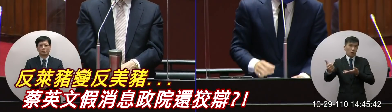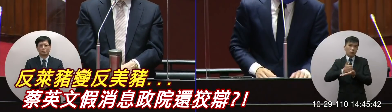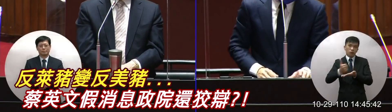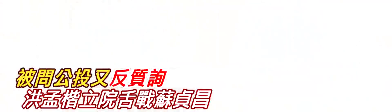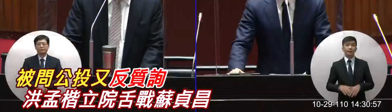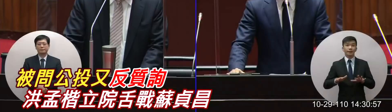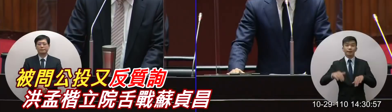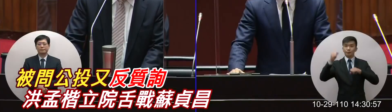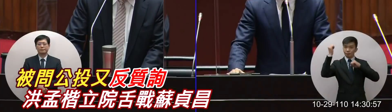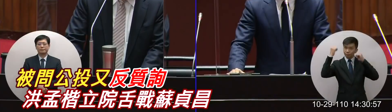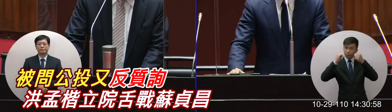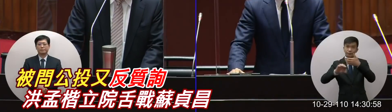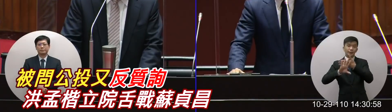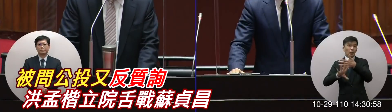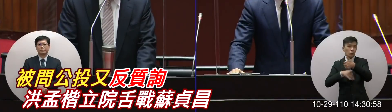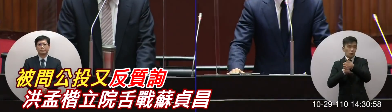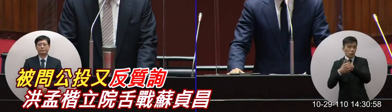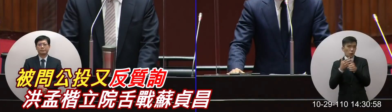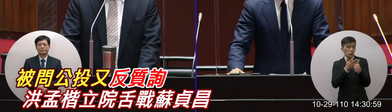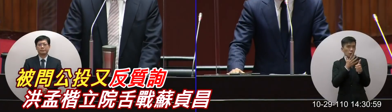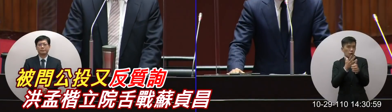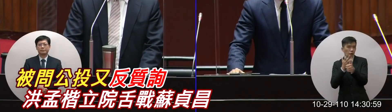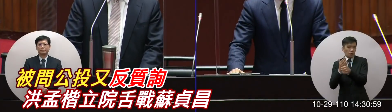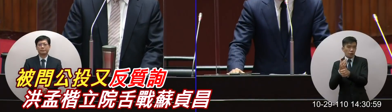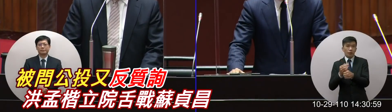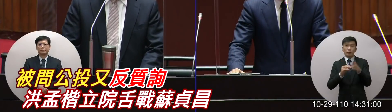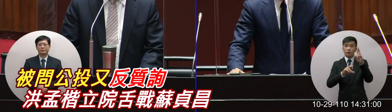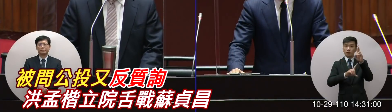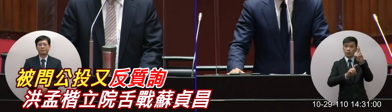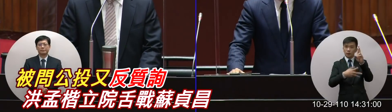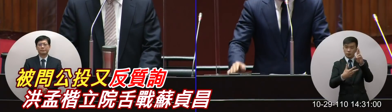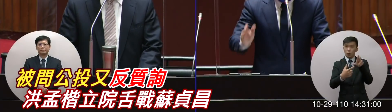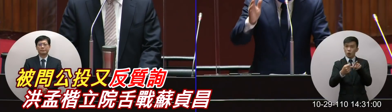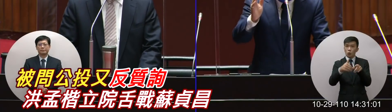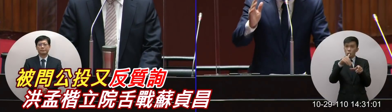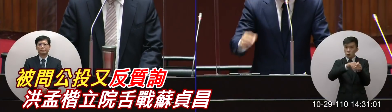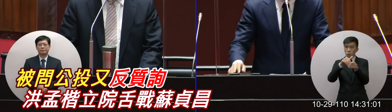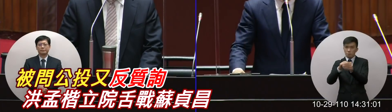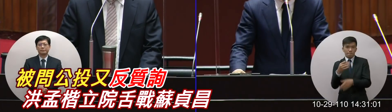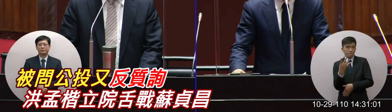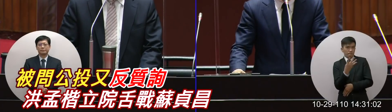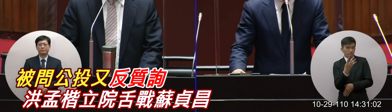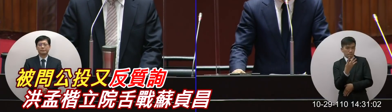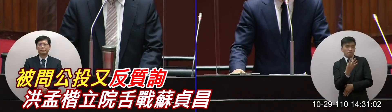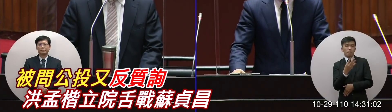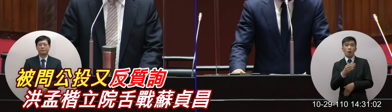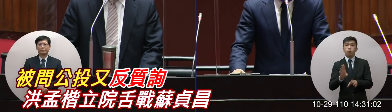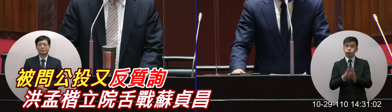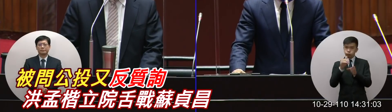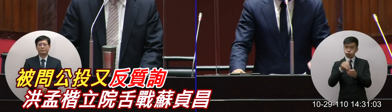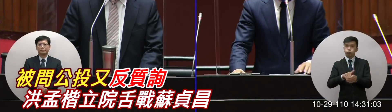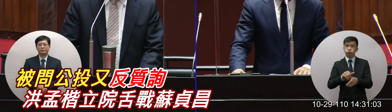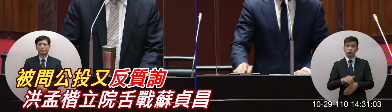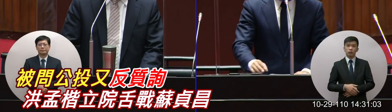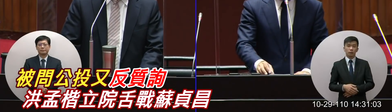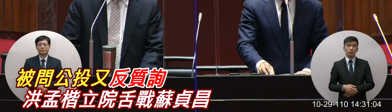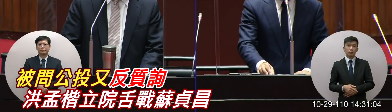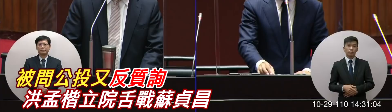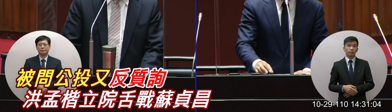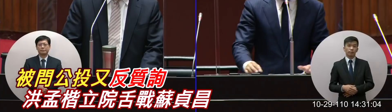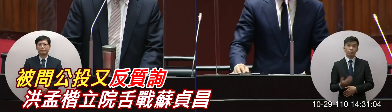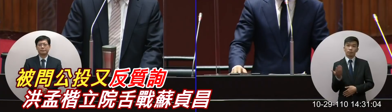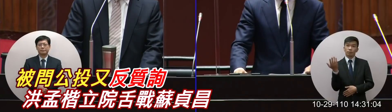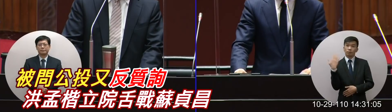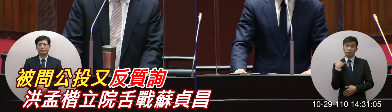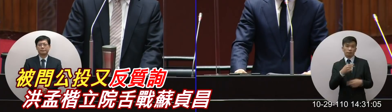就是民进党。四大公投即将在12月18开始来，正式投票了哈。日前，蔡英文总统